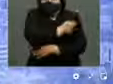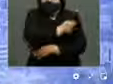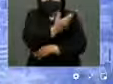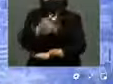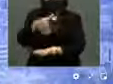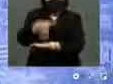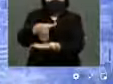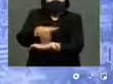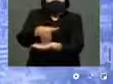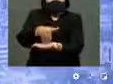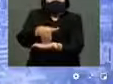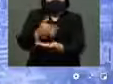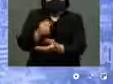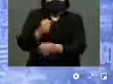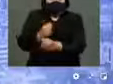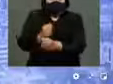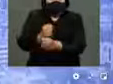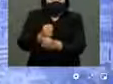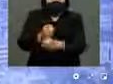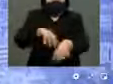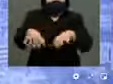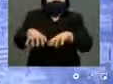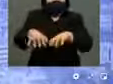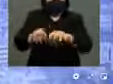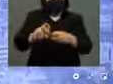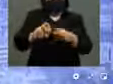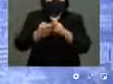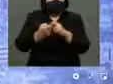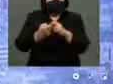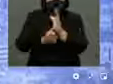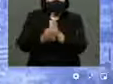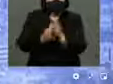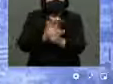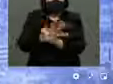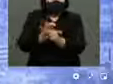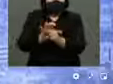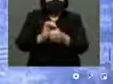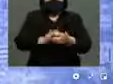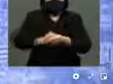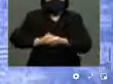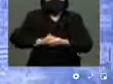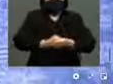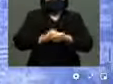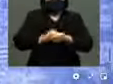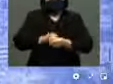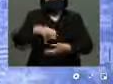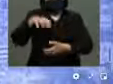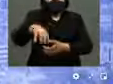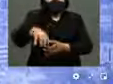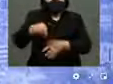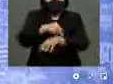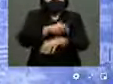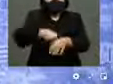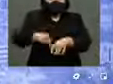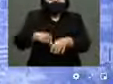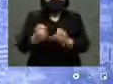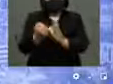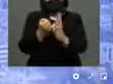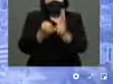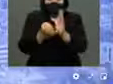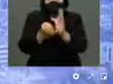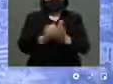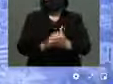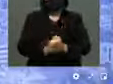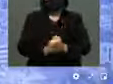นย์บูรณาการการแก้ไขสถานการณ์โควิด-19 ของกรุงเทพและปริมณฑลเช่นเคยนะครับ